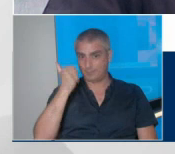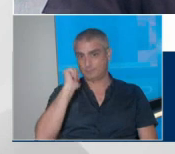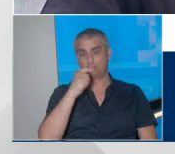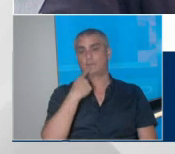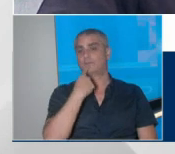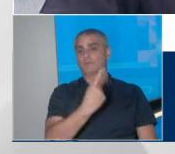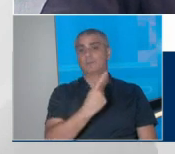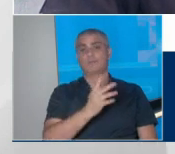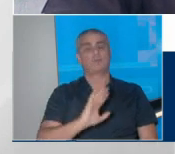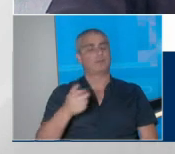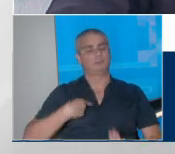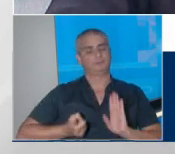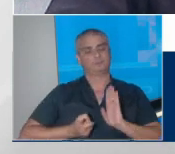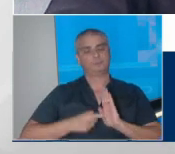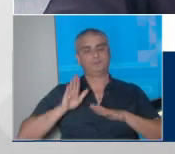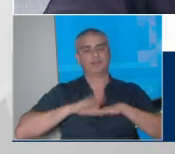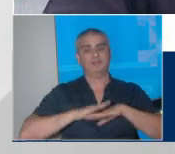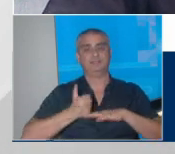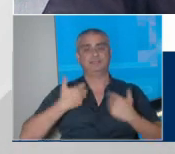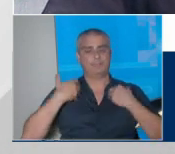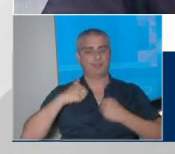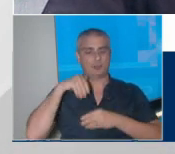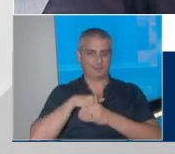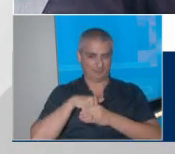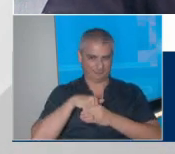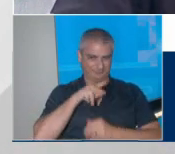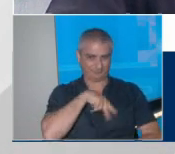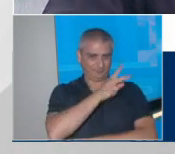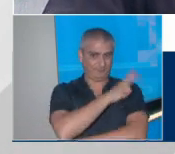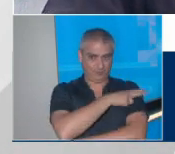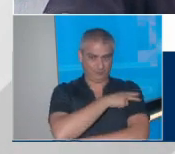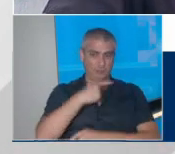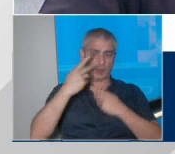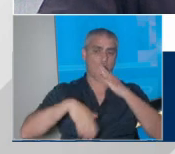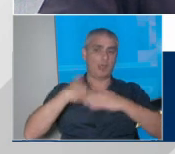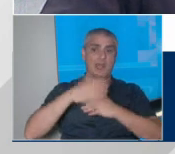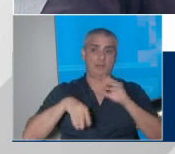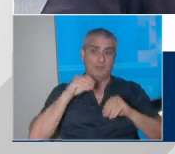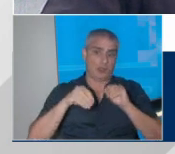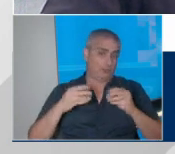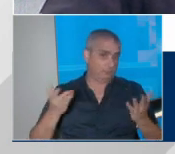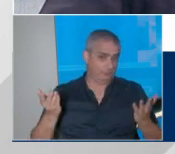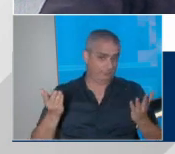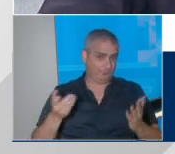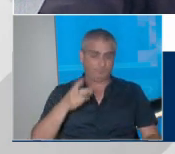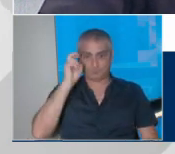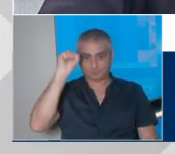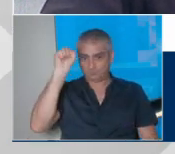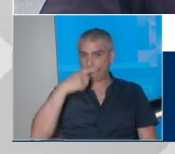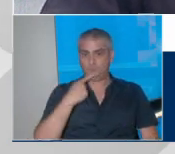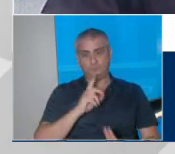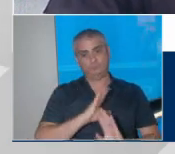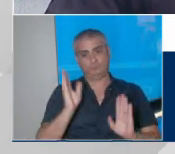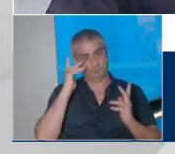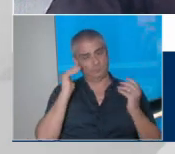הציר התרה אדרוש את תפקיד שר לביטחון הפנים ביום שאחרי הבחירות. בן גביר מודיע שזה